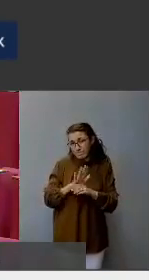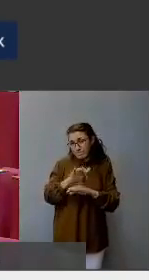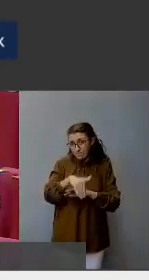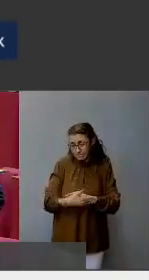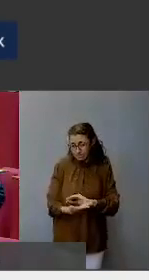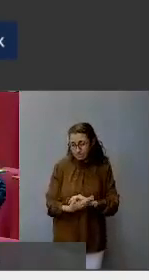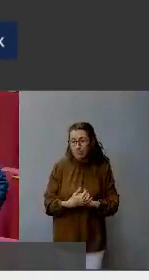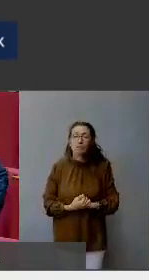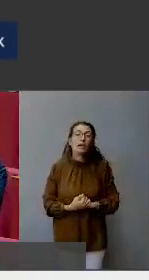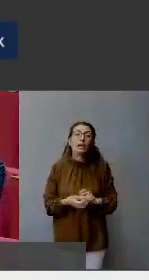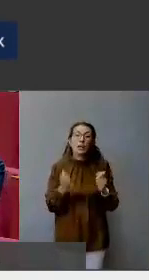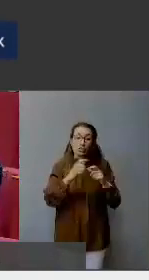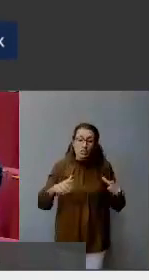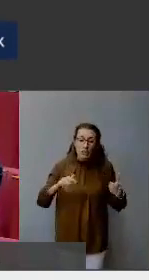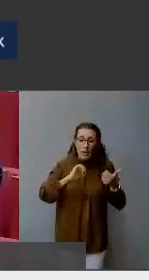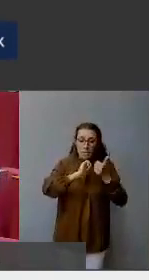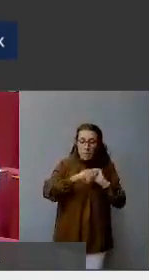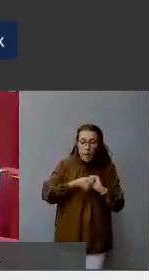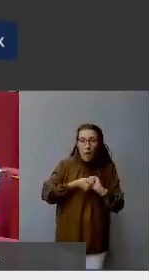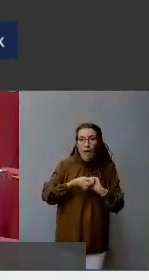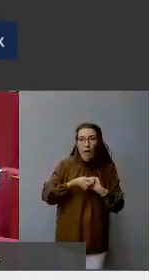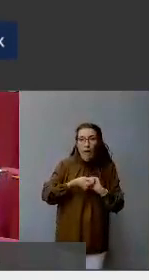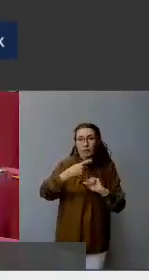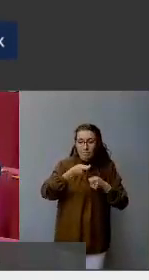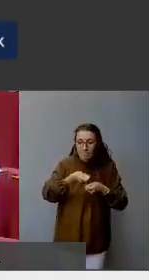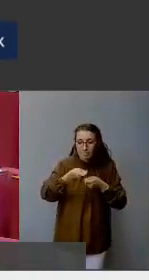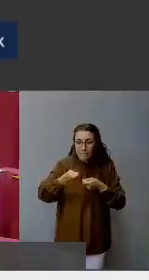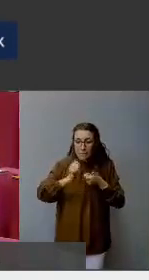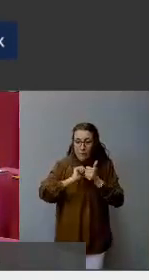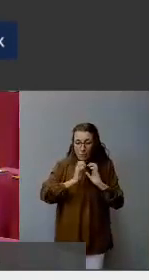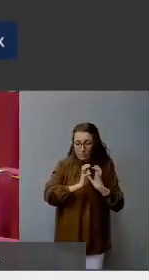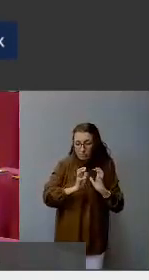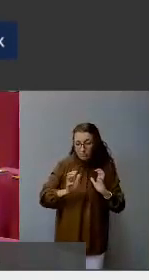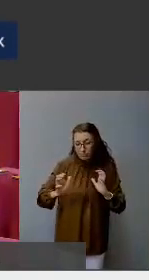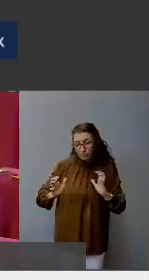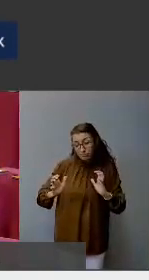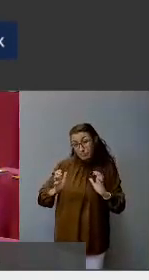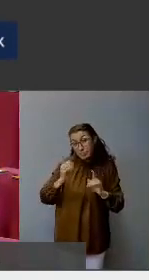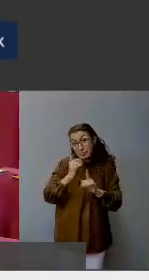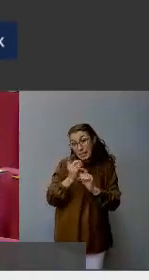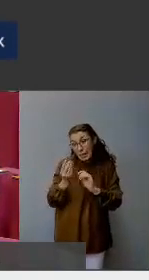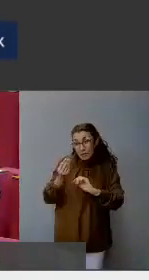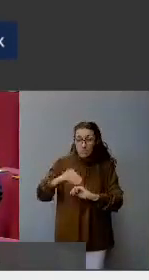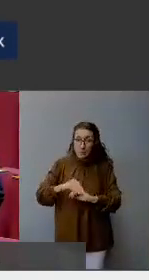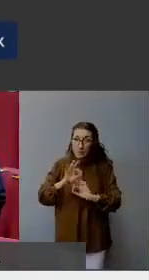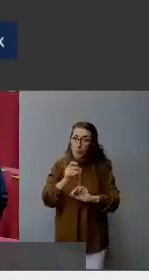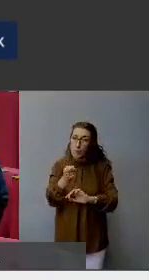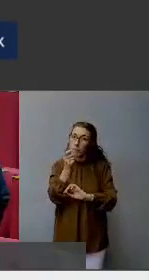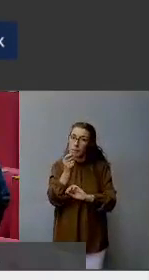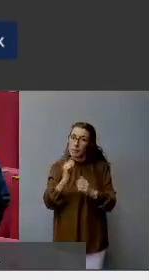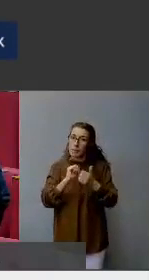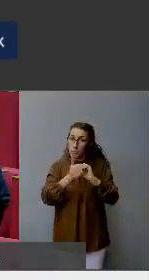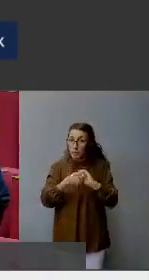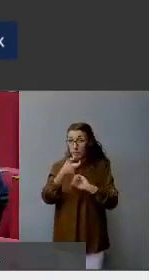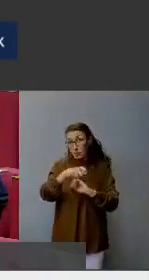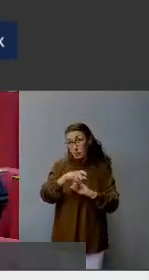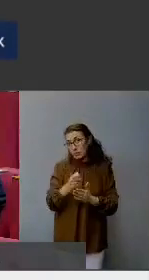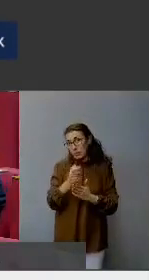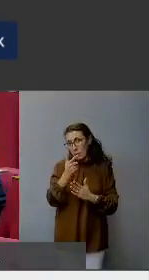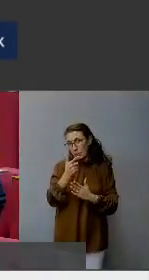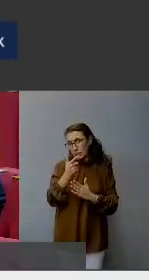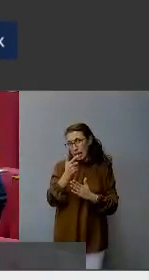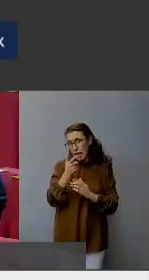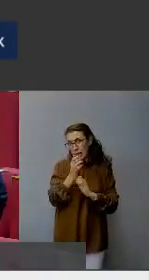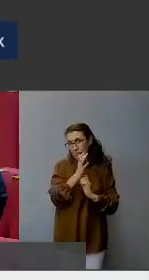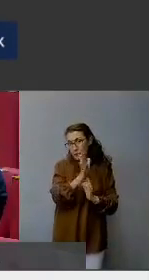tutte quelle attività sportive anche la pesca sportiva risulta essere un fatto decisamente importante ecco